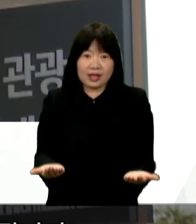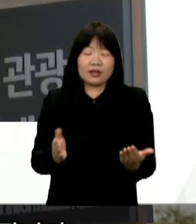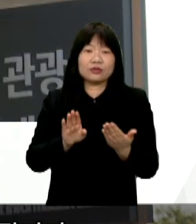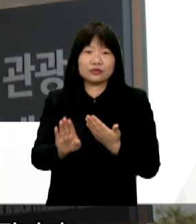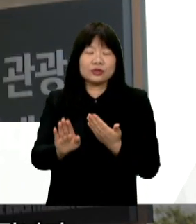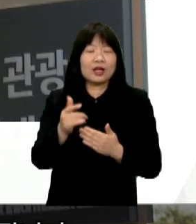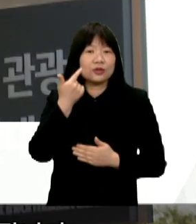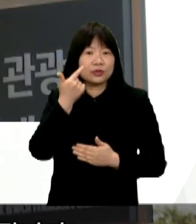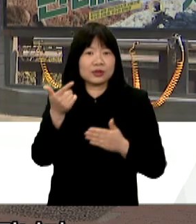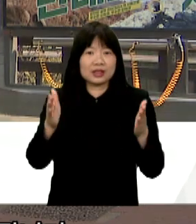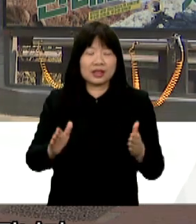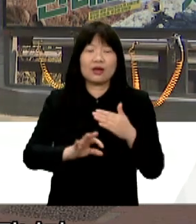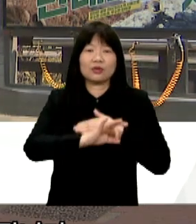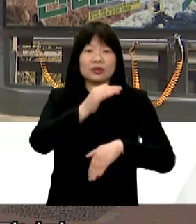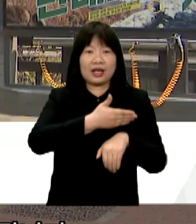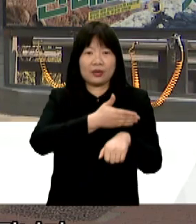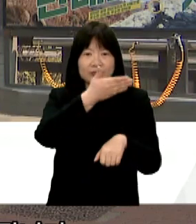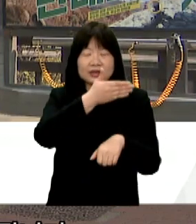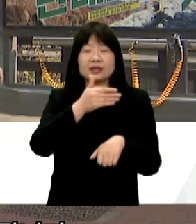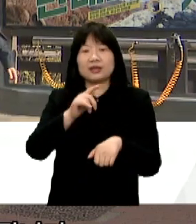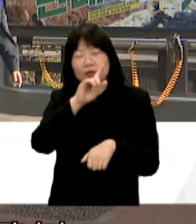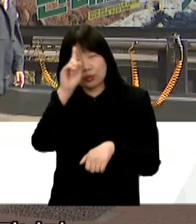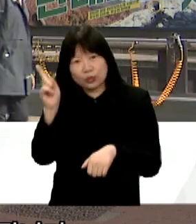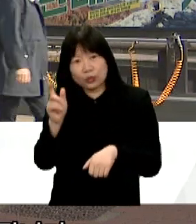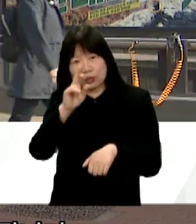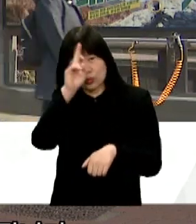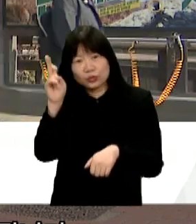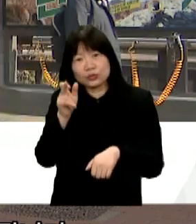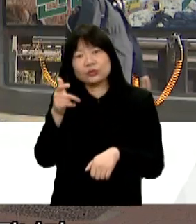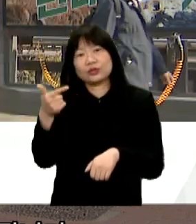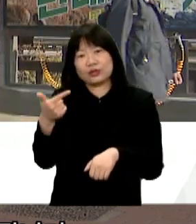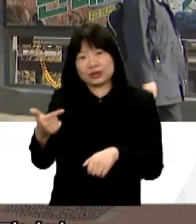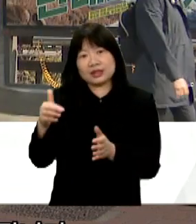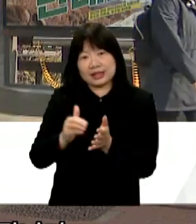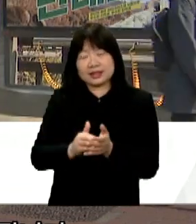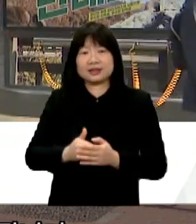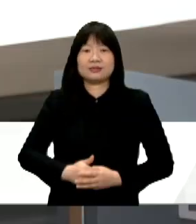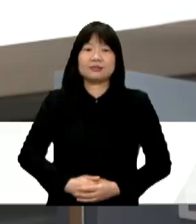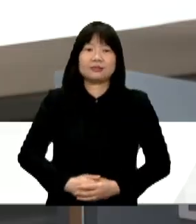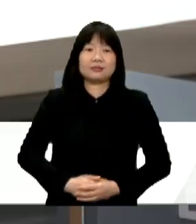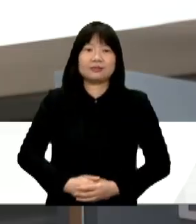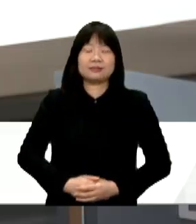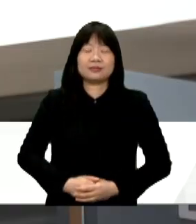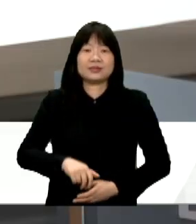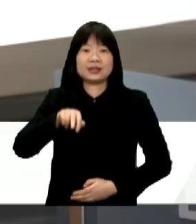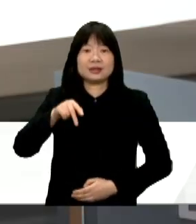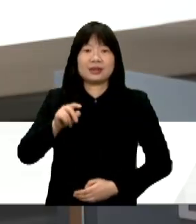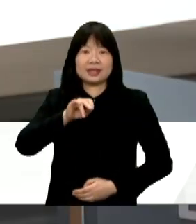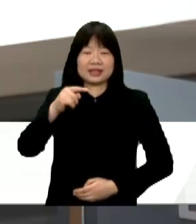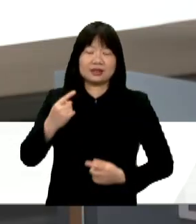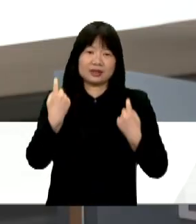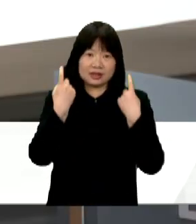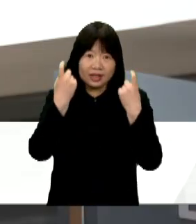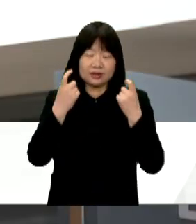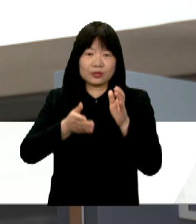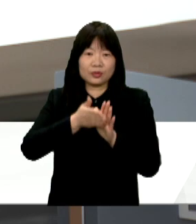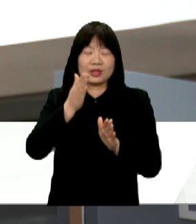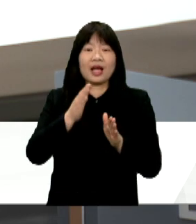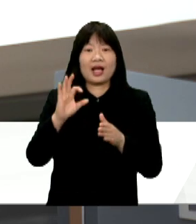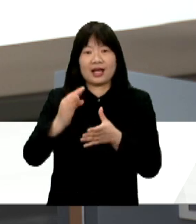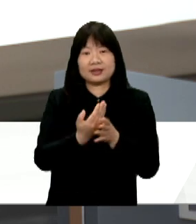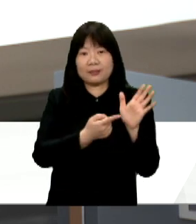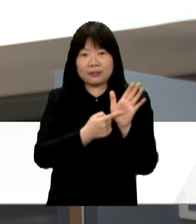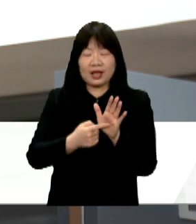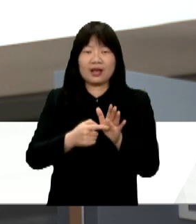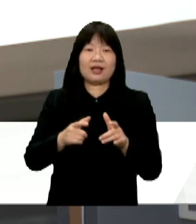명절 연휴를 제외한 주 6일간 오전 9시부터 오후 6시까지 운영됩니다. 센터 운영을 통해 스마트